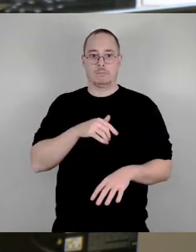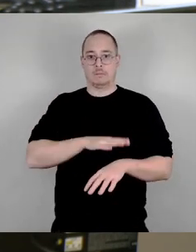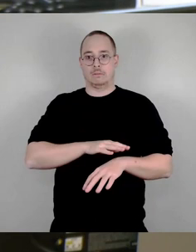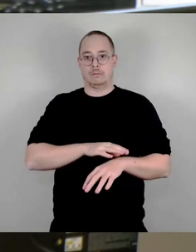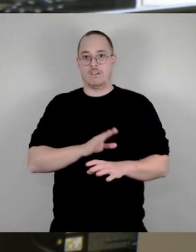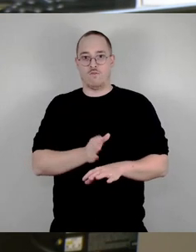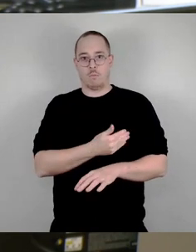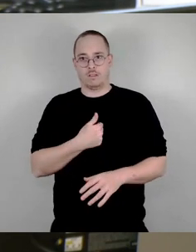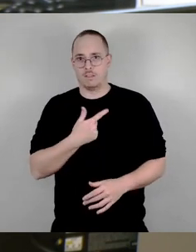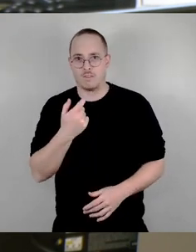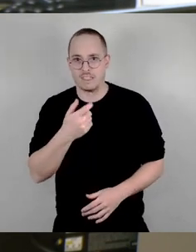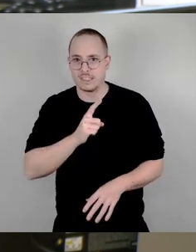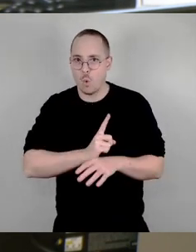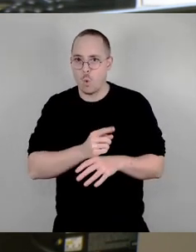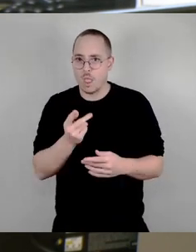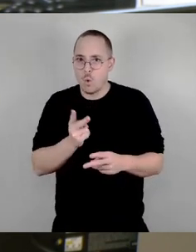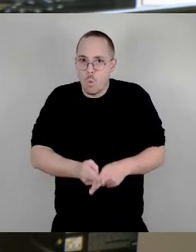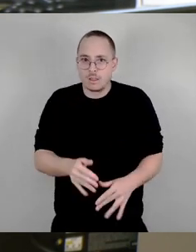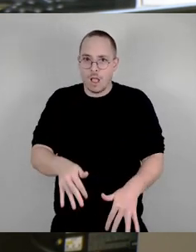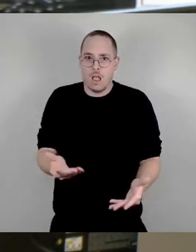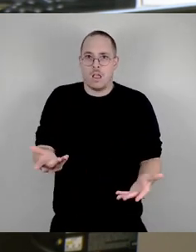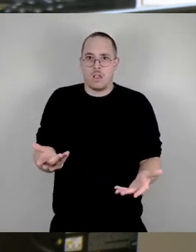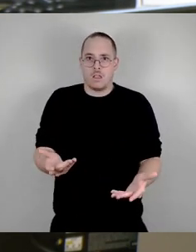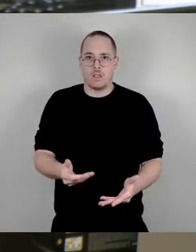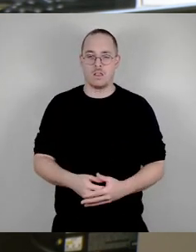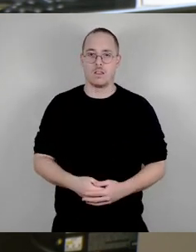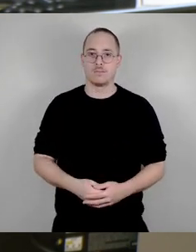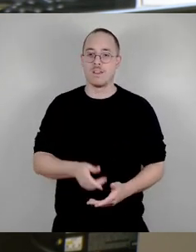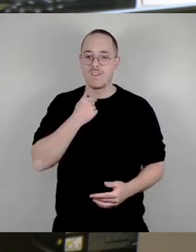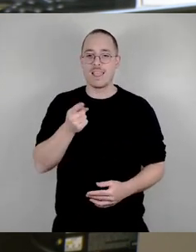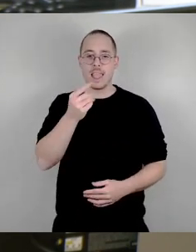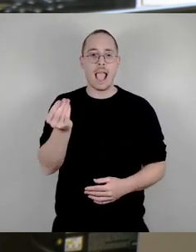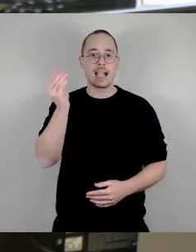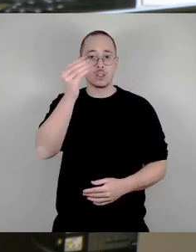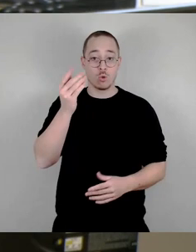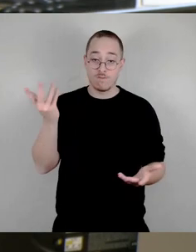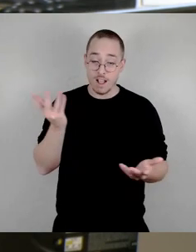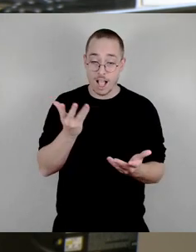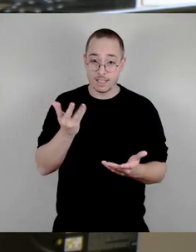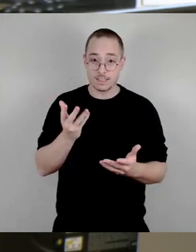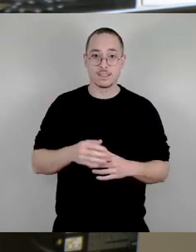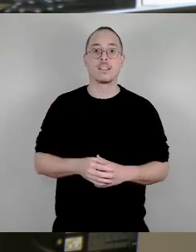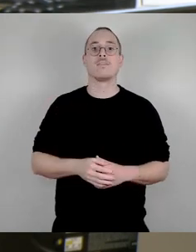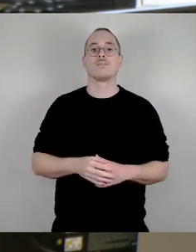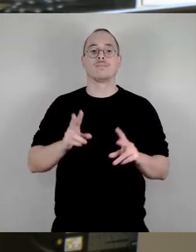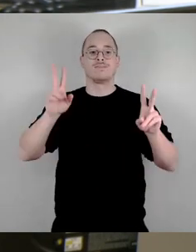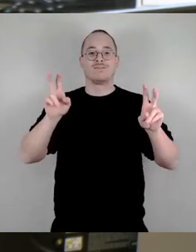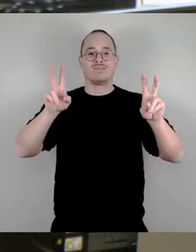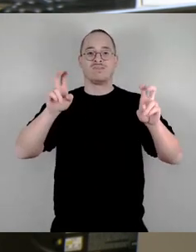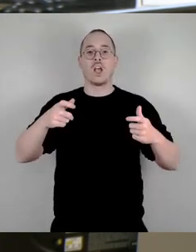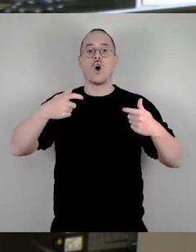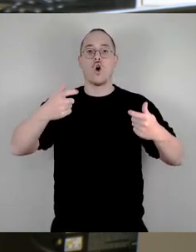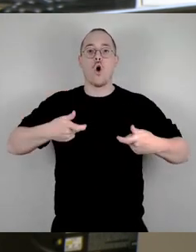Sekunden. Ich möchte die Ergänzung haben, dass nach Rollsport, dass das